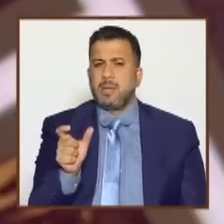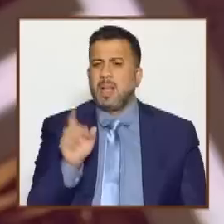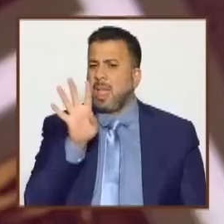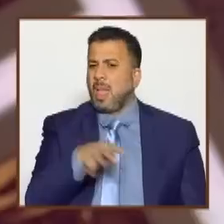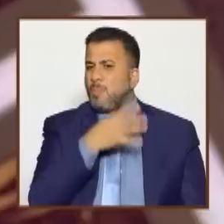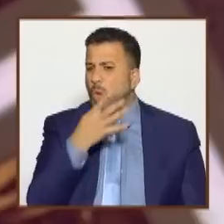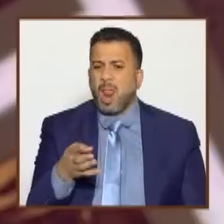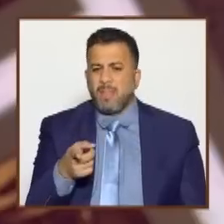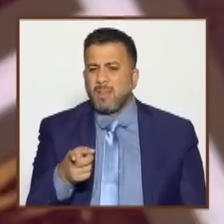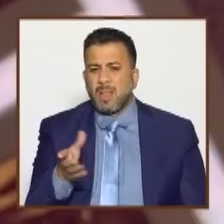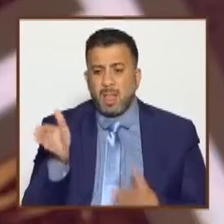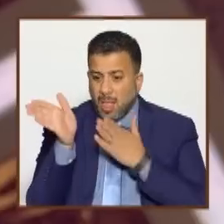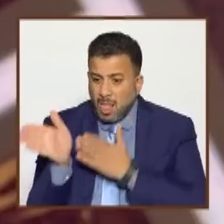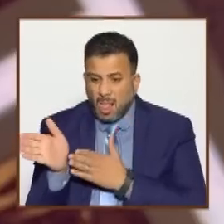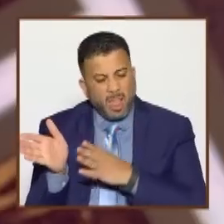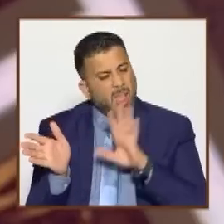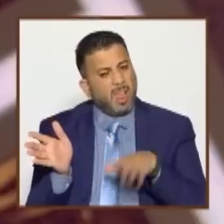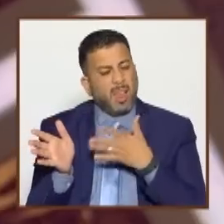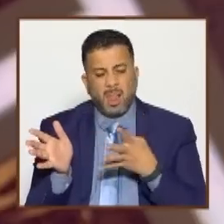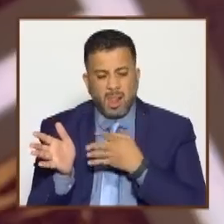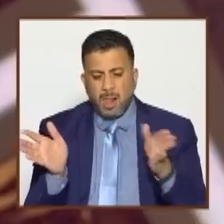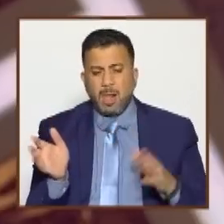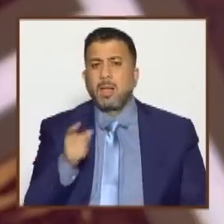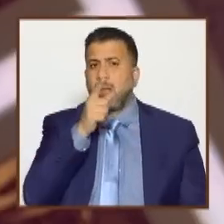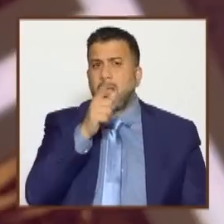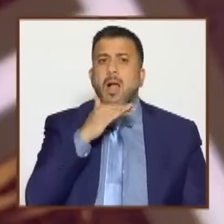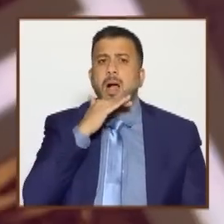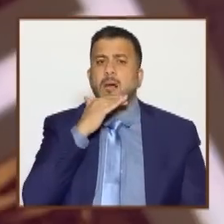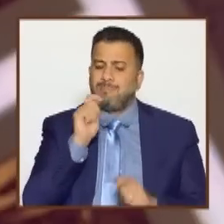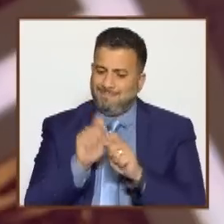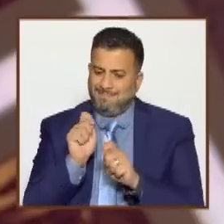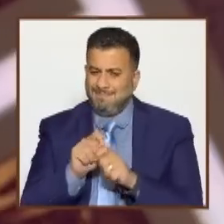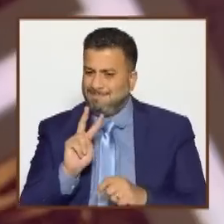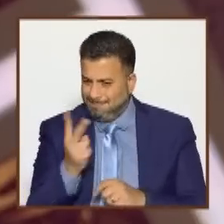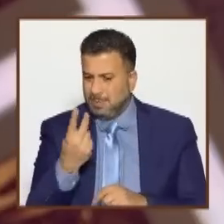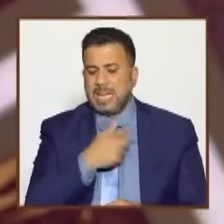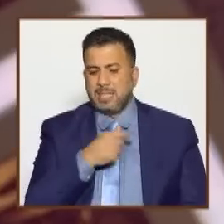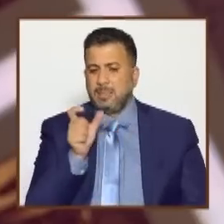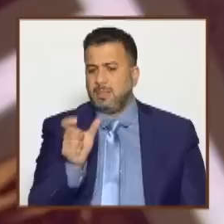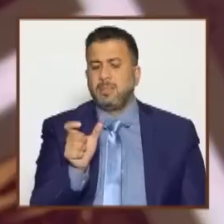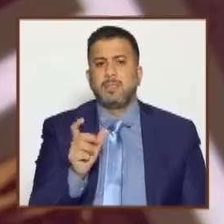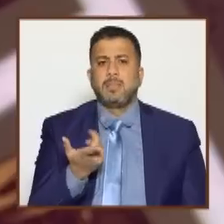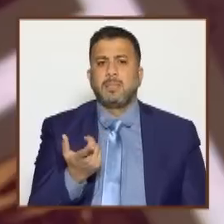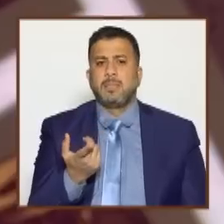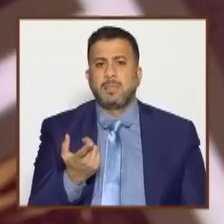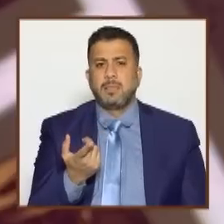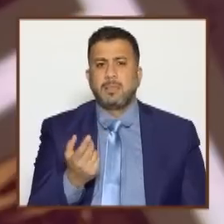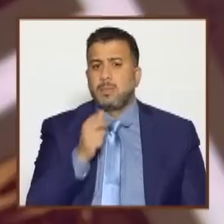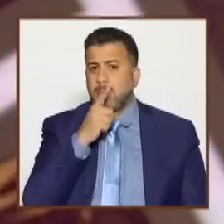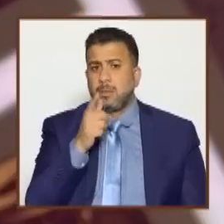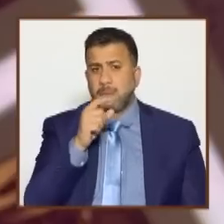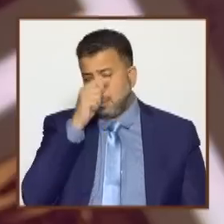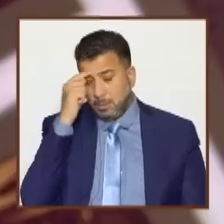مخالف للهدي النبوي يجب عليه هو يغير هذا الاسم. كذلك يكني الإنسان نفسه، إما إن